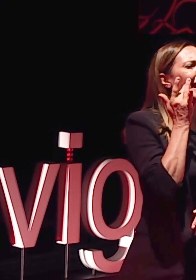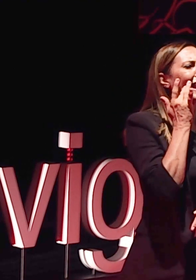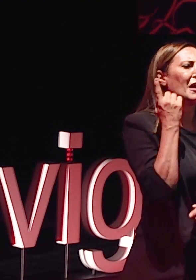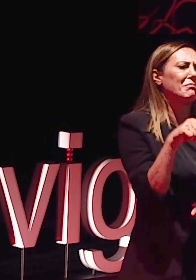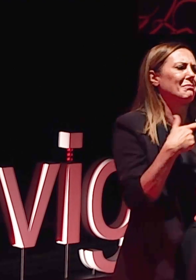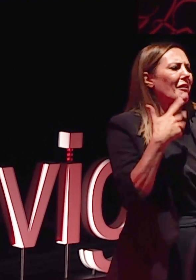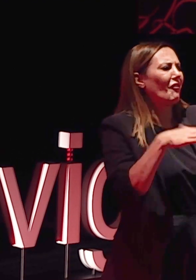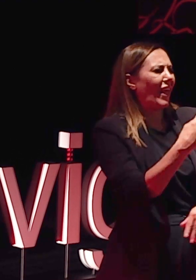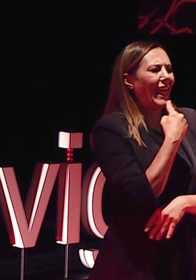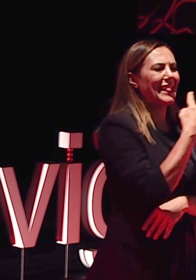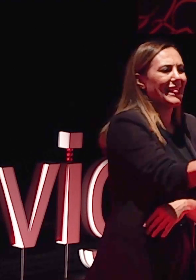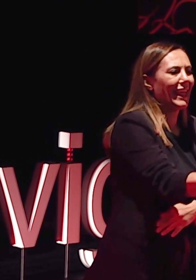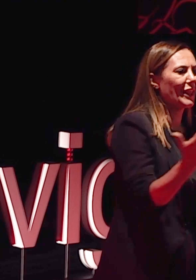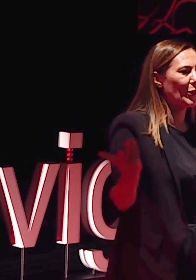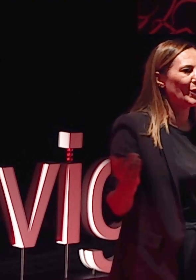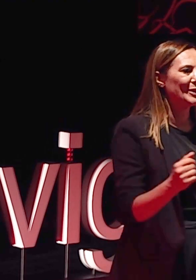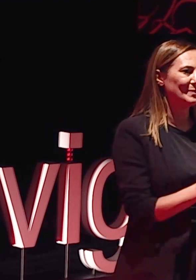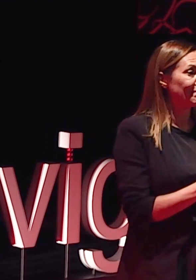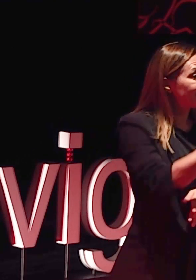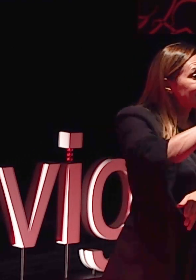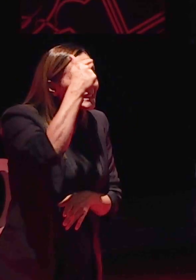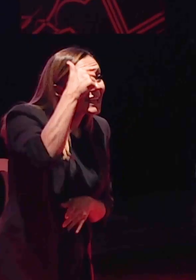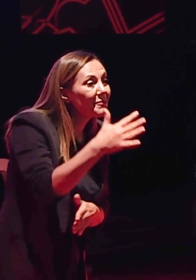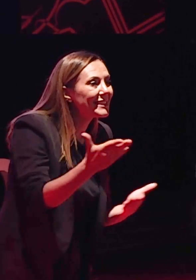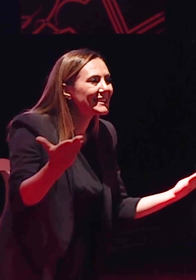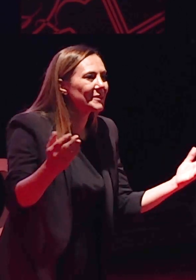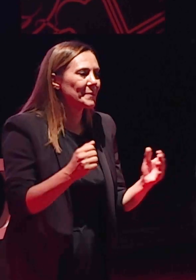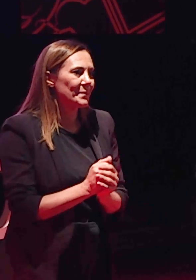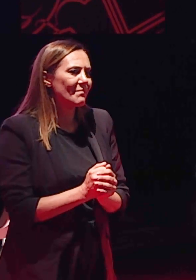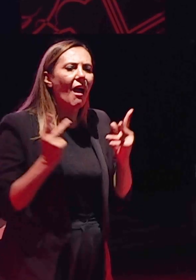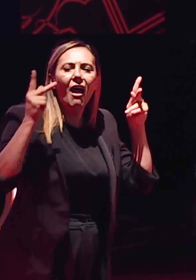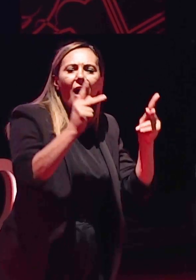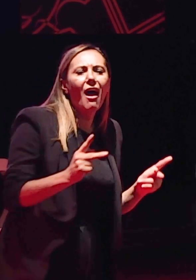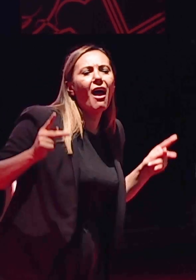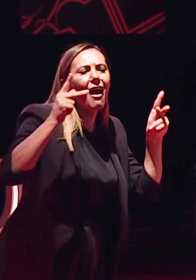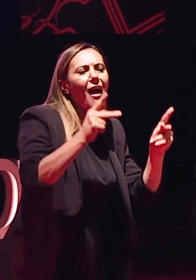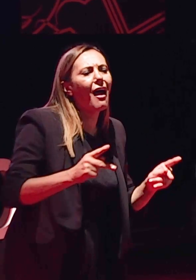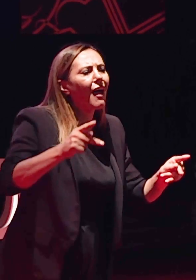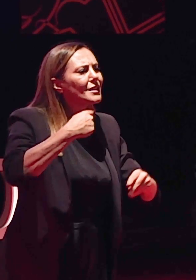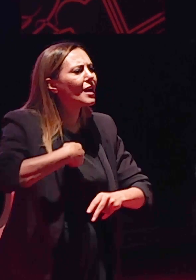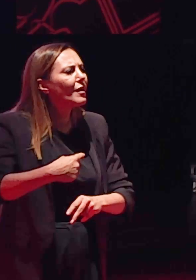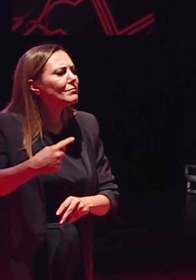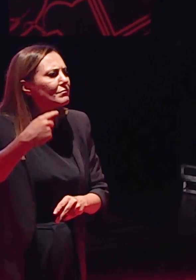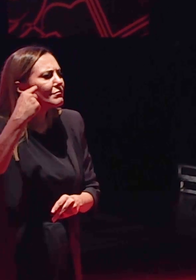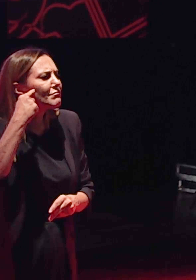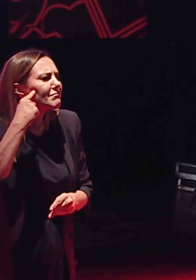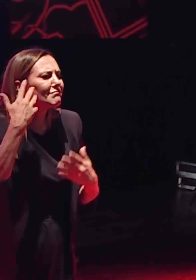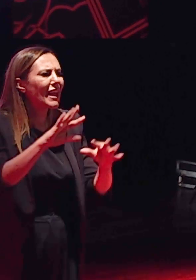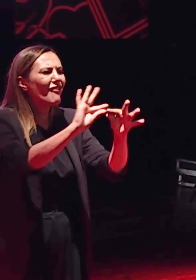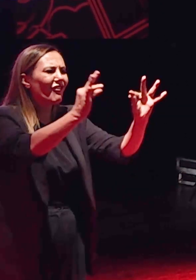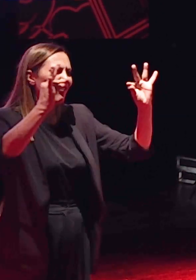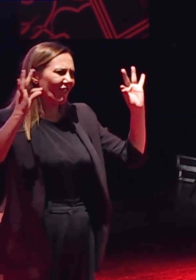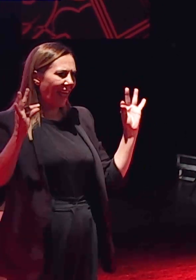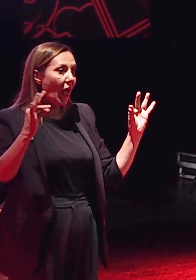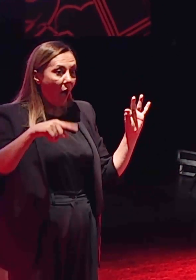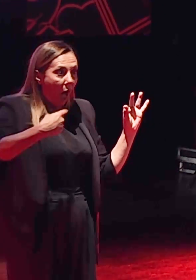cosa io l'abbia fatta sapete per anni ho sentito dire questa frase in realtà la sento